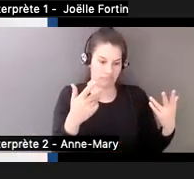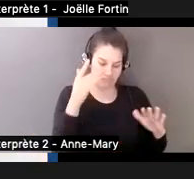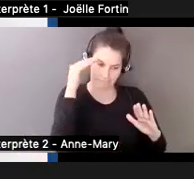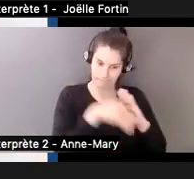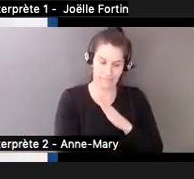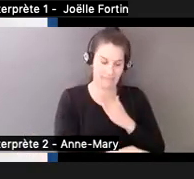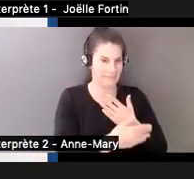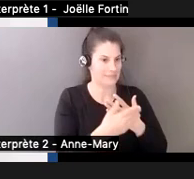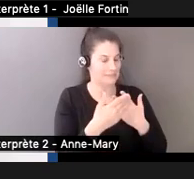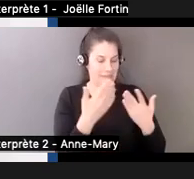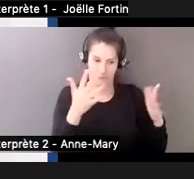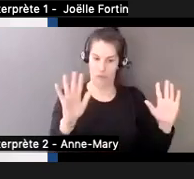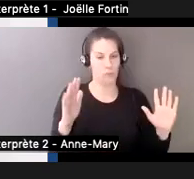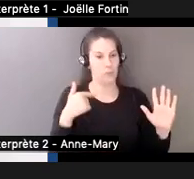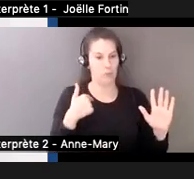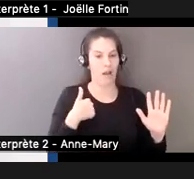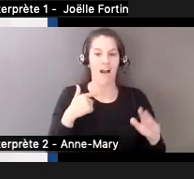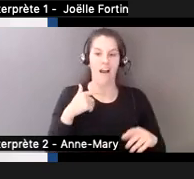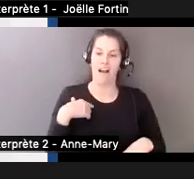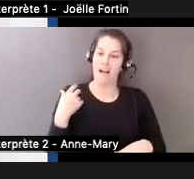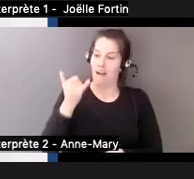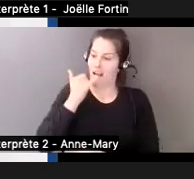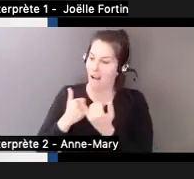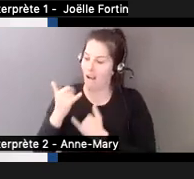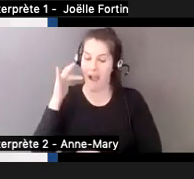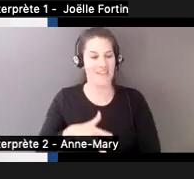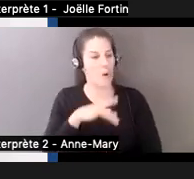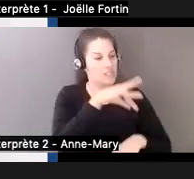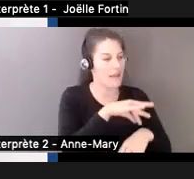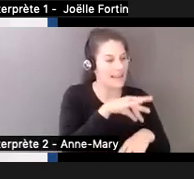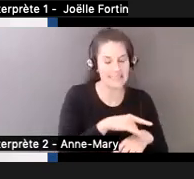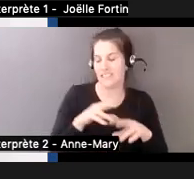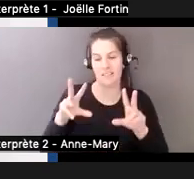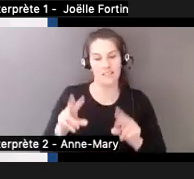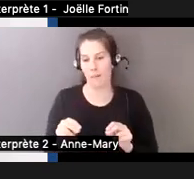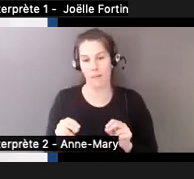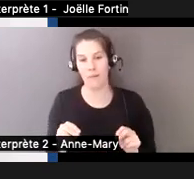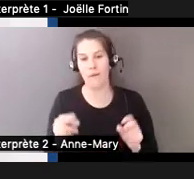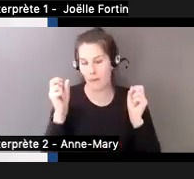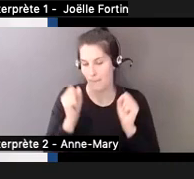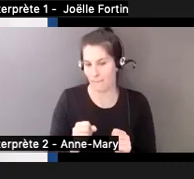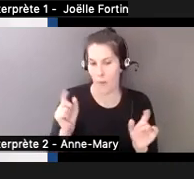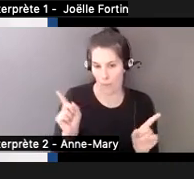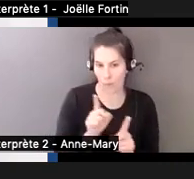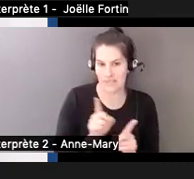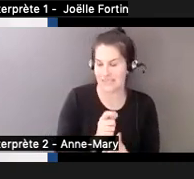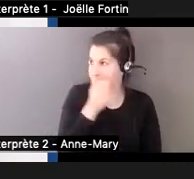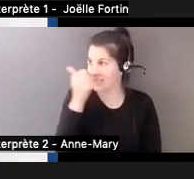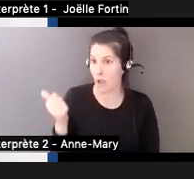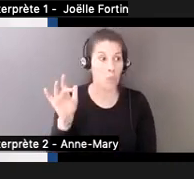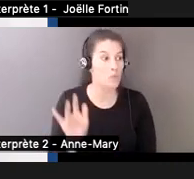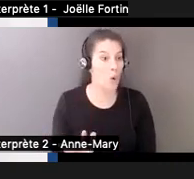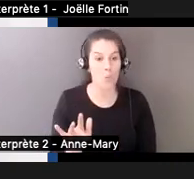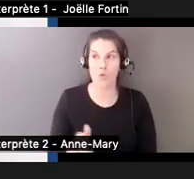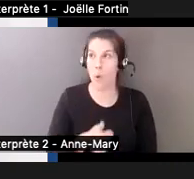de la maladie. Non, c'est pas toujours de la faute de la maladie. Non, on peut avoir aussi d'autres causes comme tout le